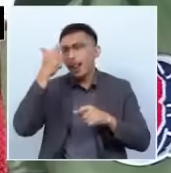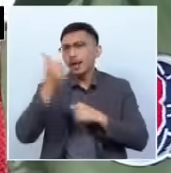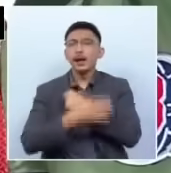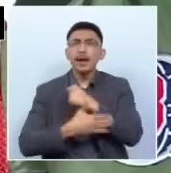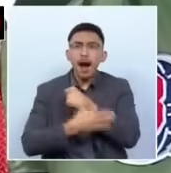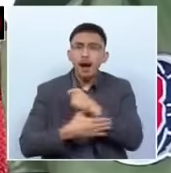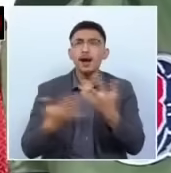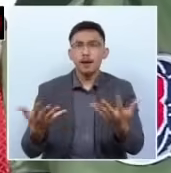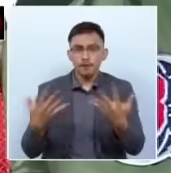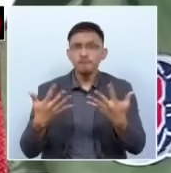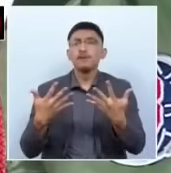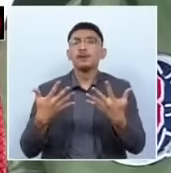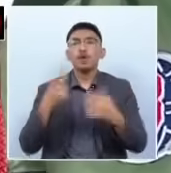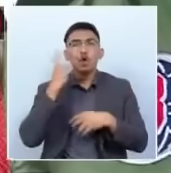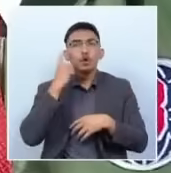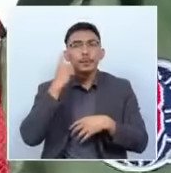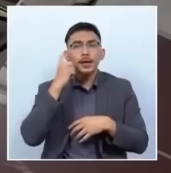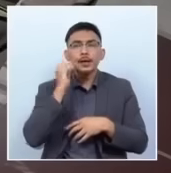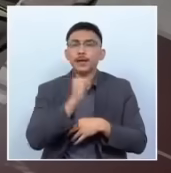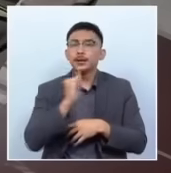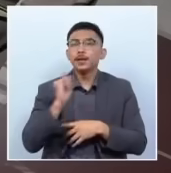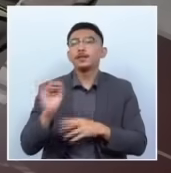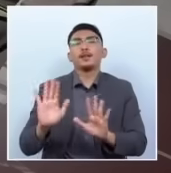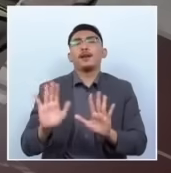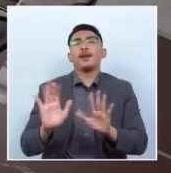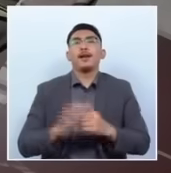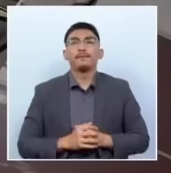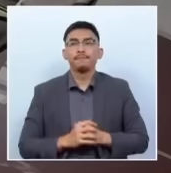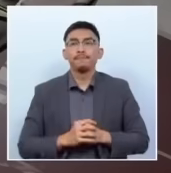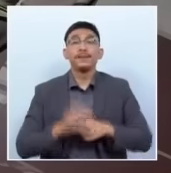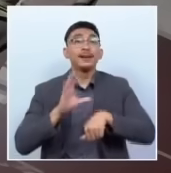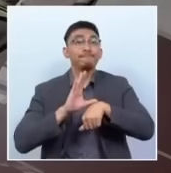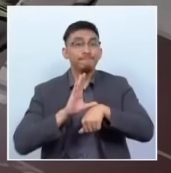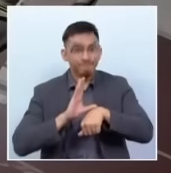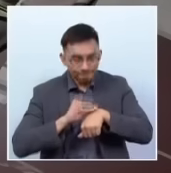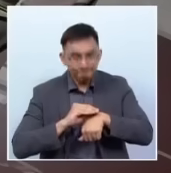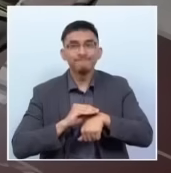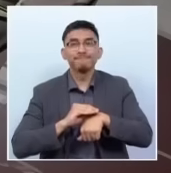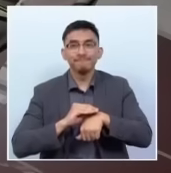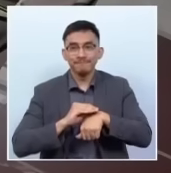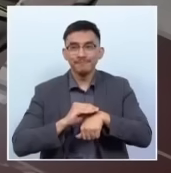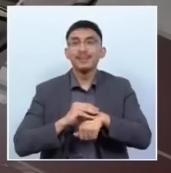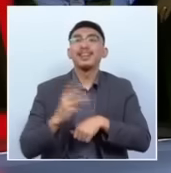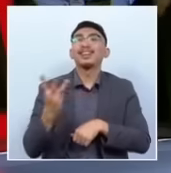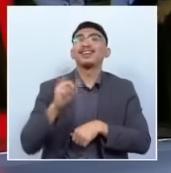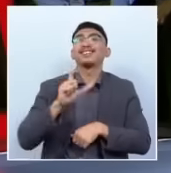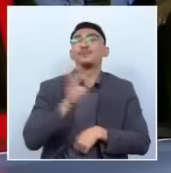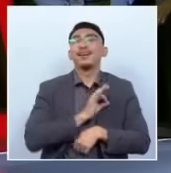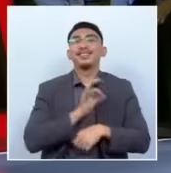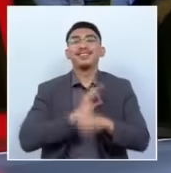yang keliru waktu habis Pak Prabowo terima kasih kita berikan apresiasi untuk ketigalon presiden